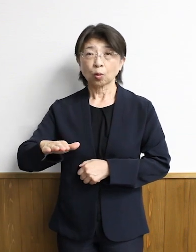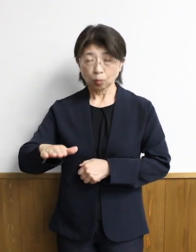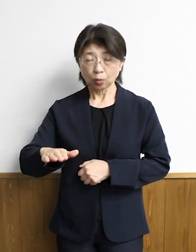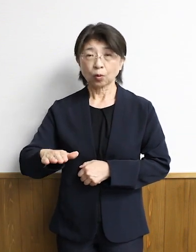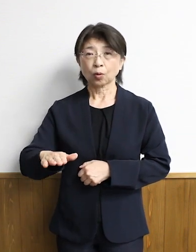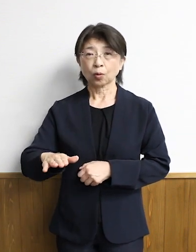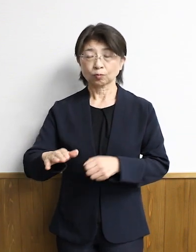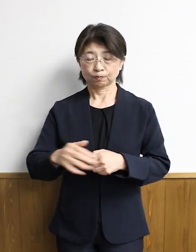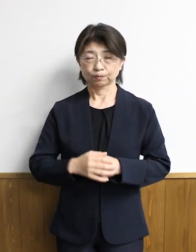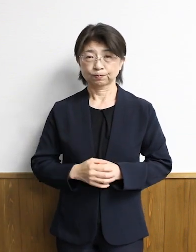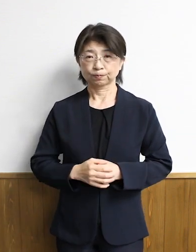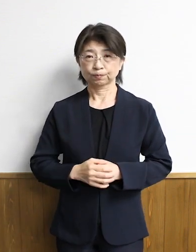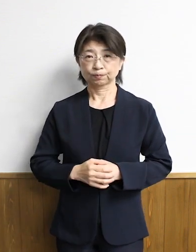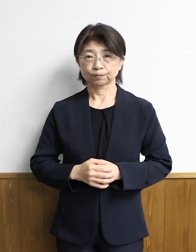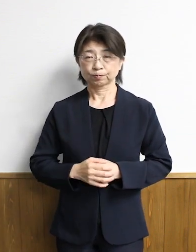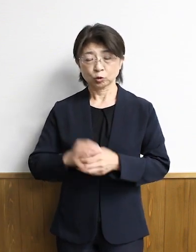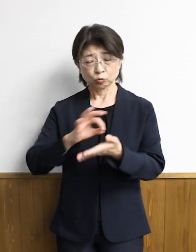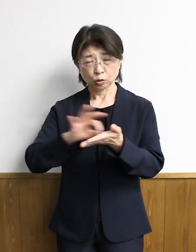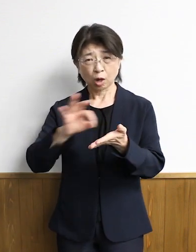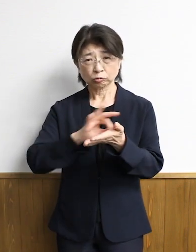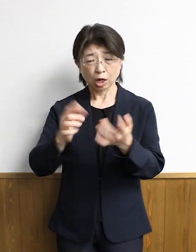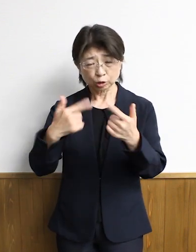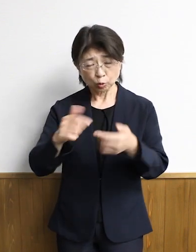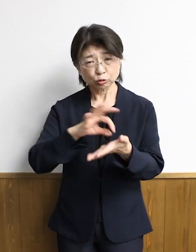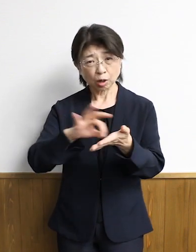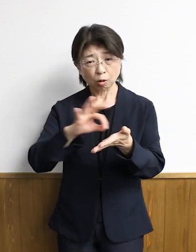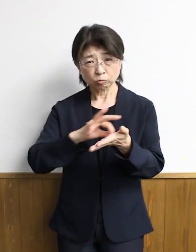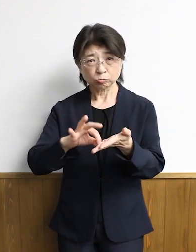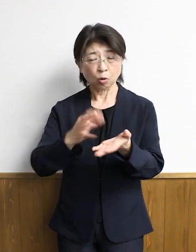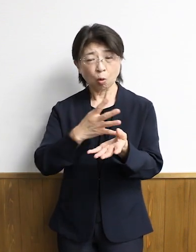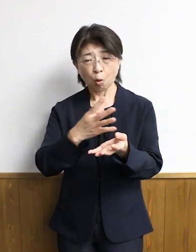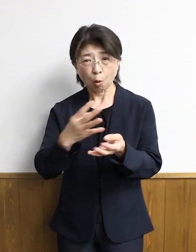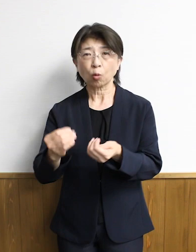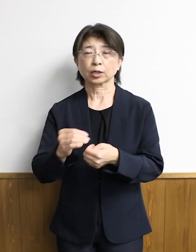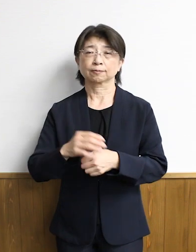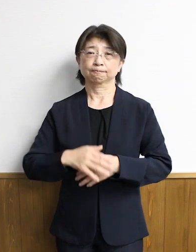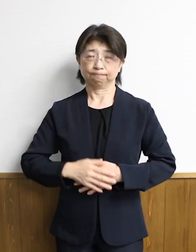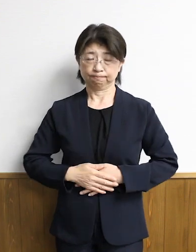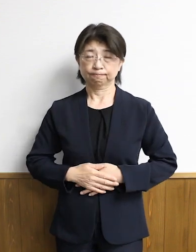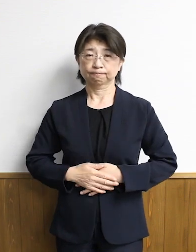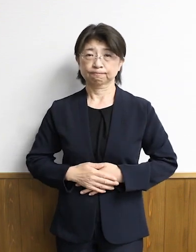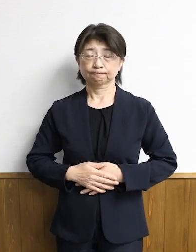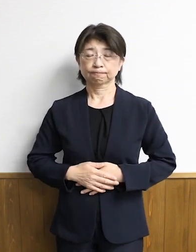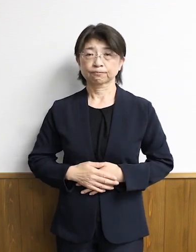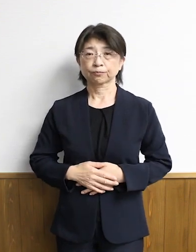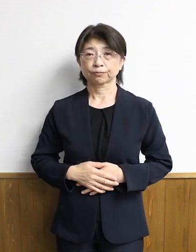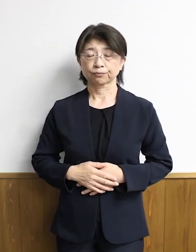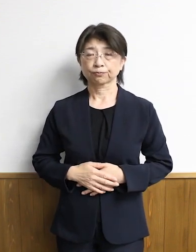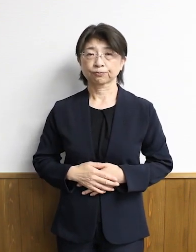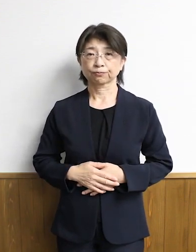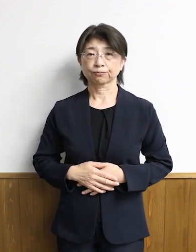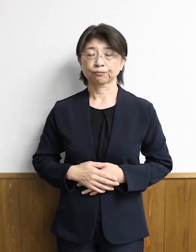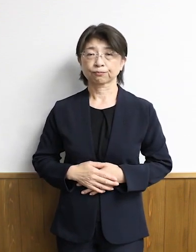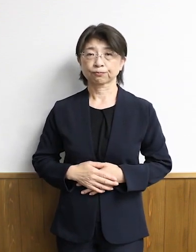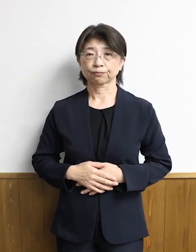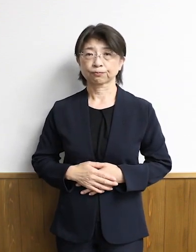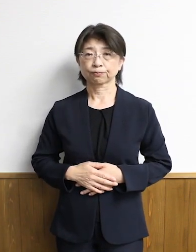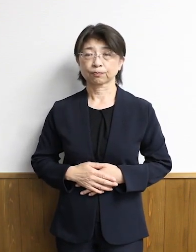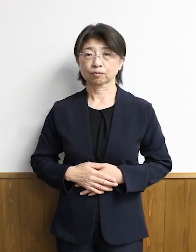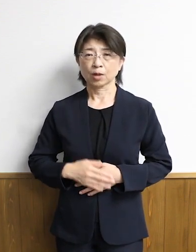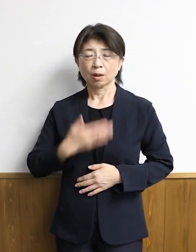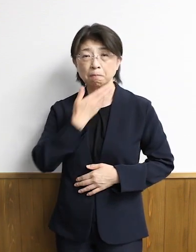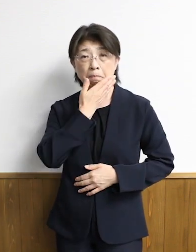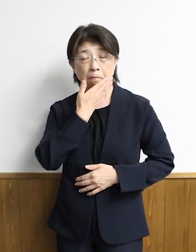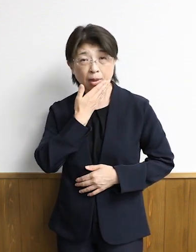も非常に身近なもので日常的に利用されていますえこれらは非常に